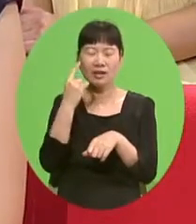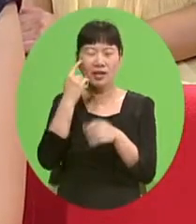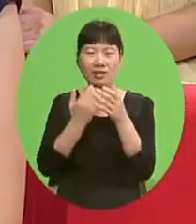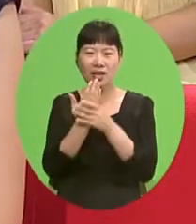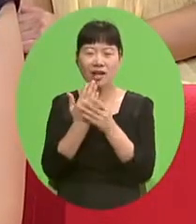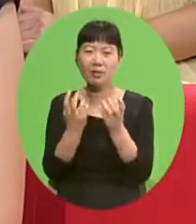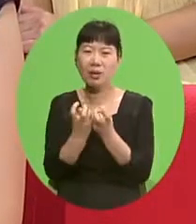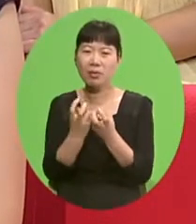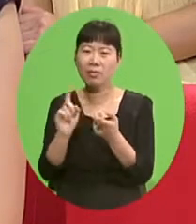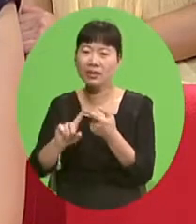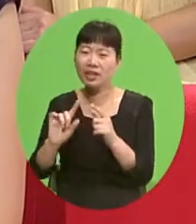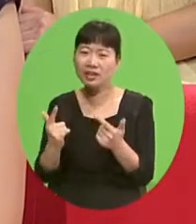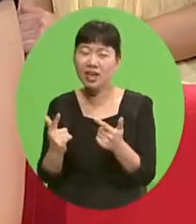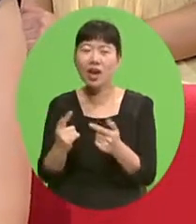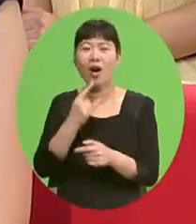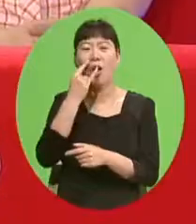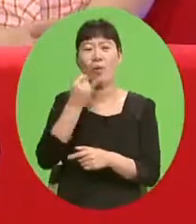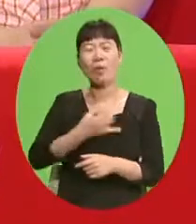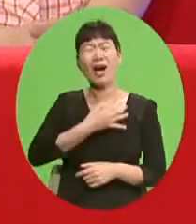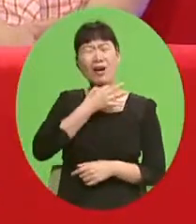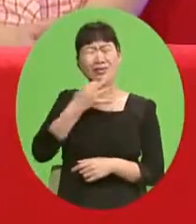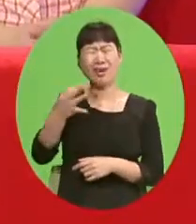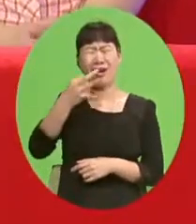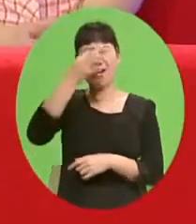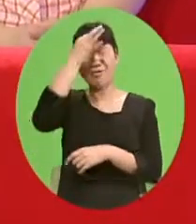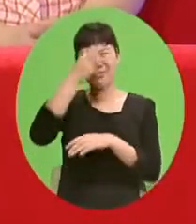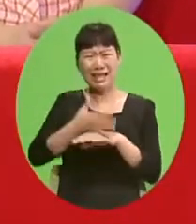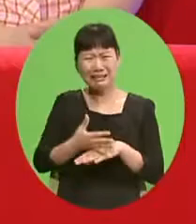말이 엄마 부르면서 뜯었대요. 미안해요.